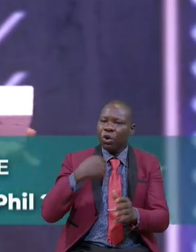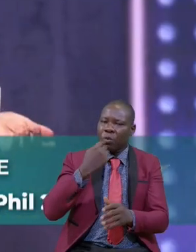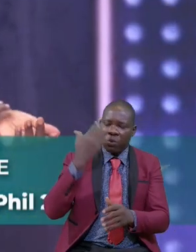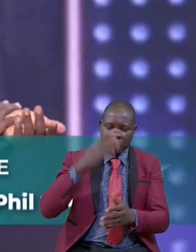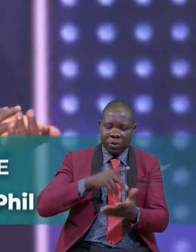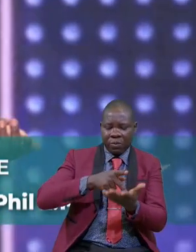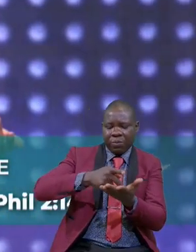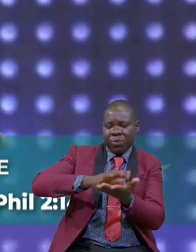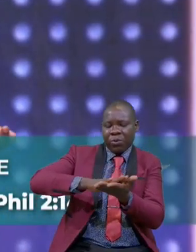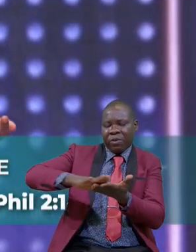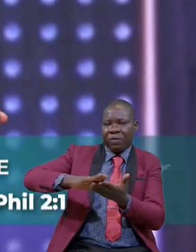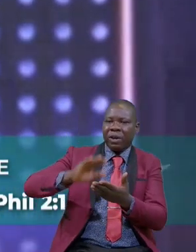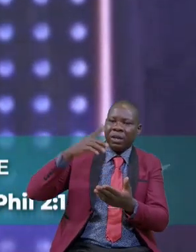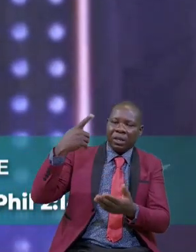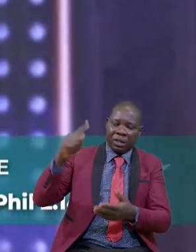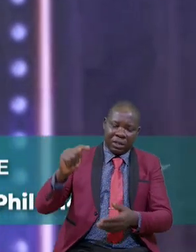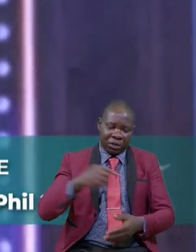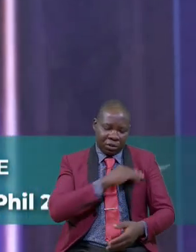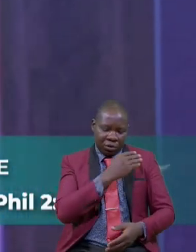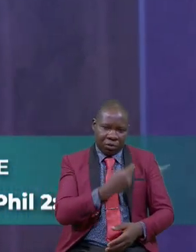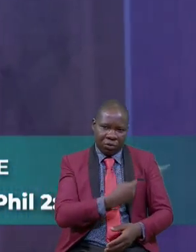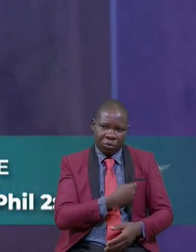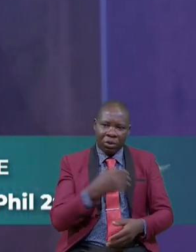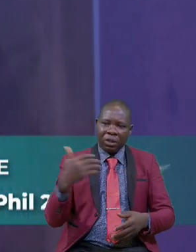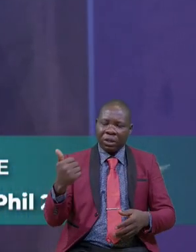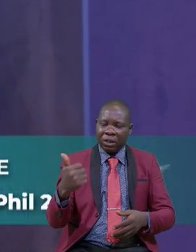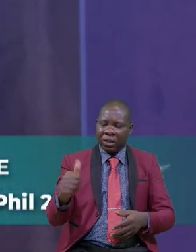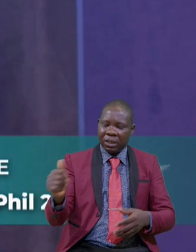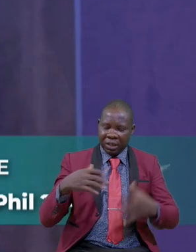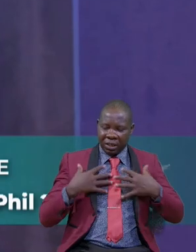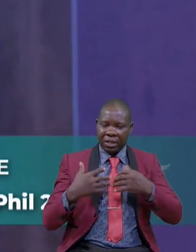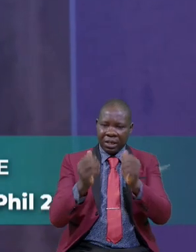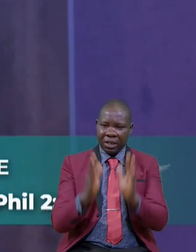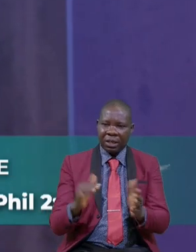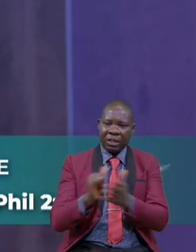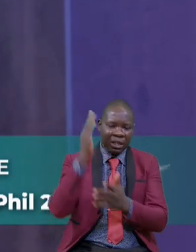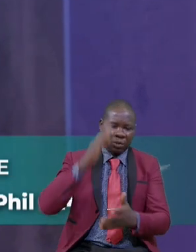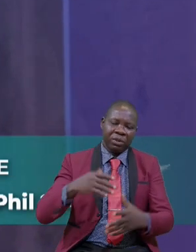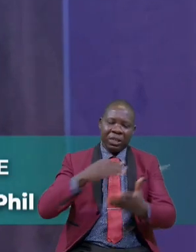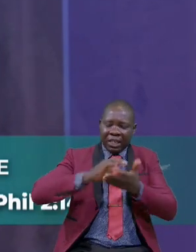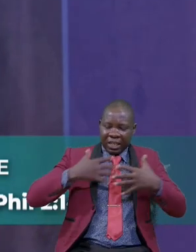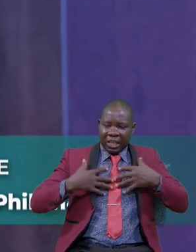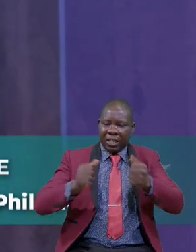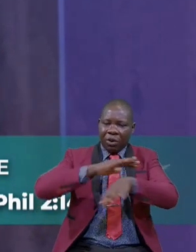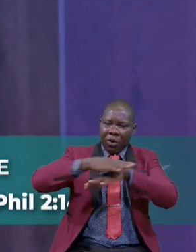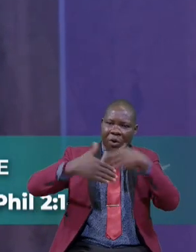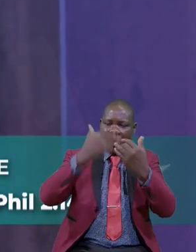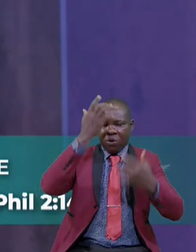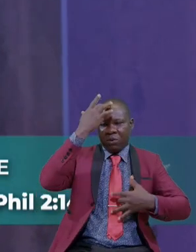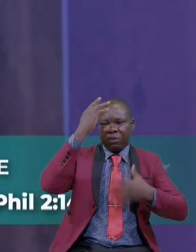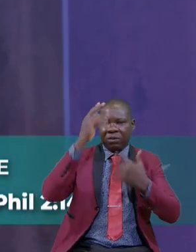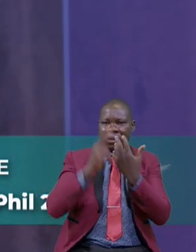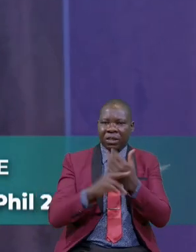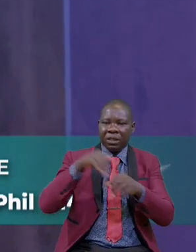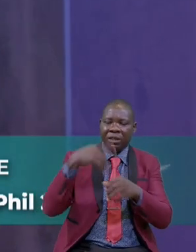un guérisseur qui va guérir toute maladie de leur corps. Ils reçoivent également un